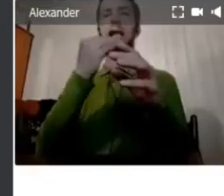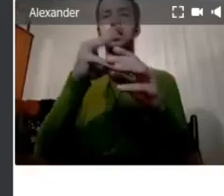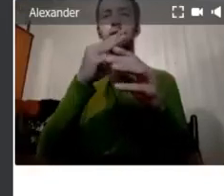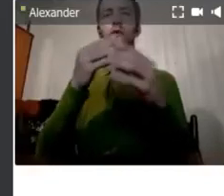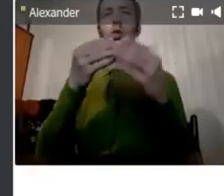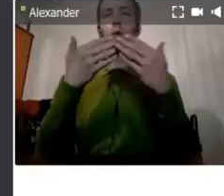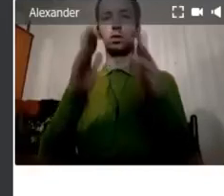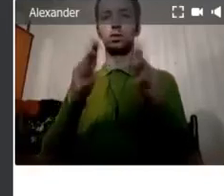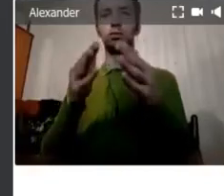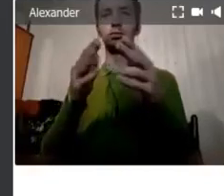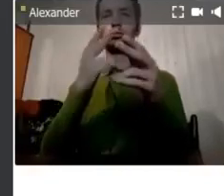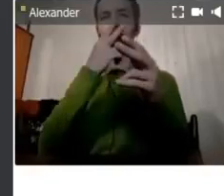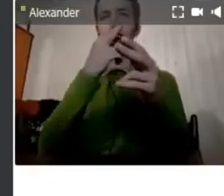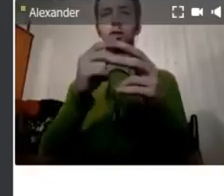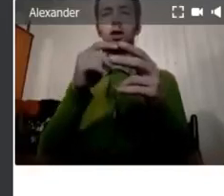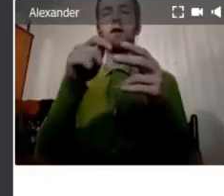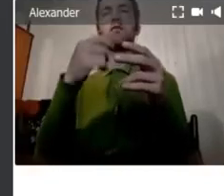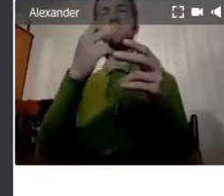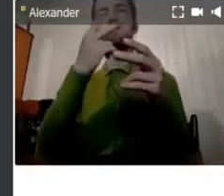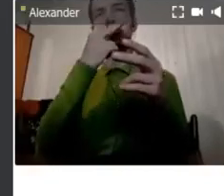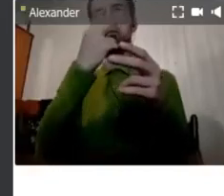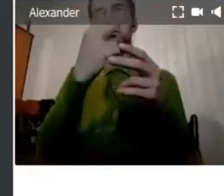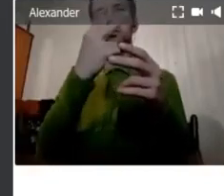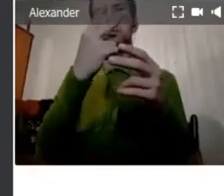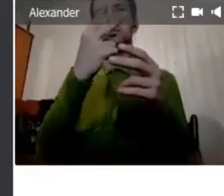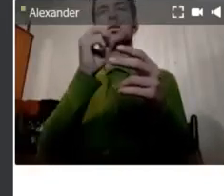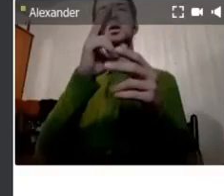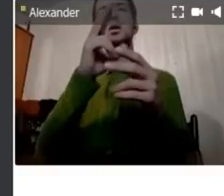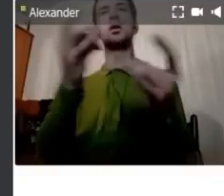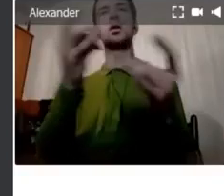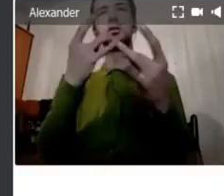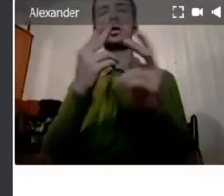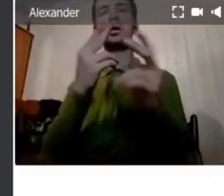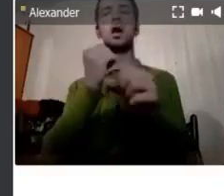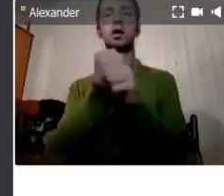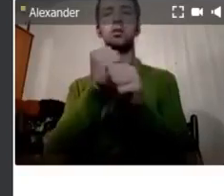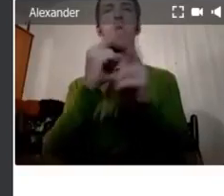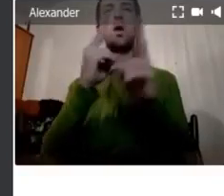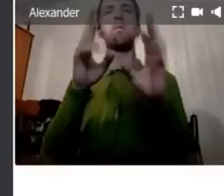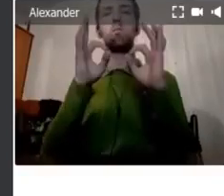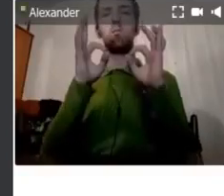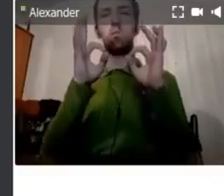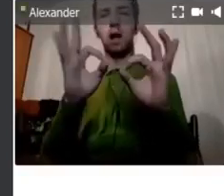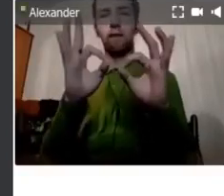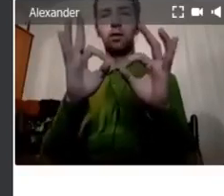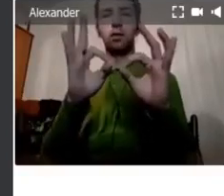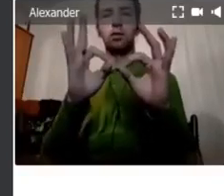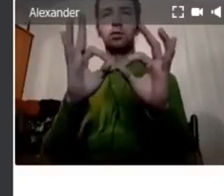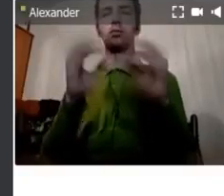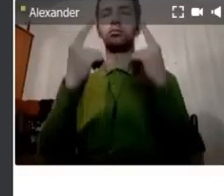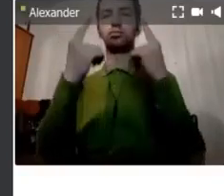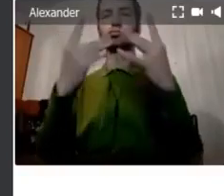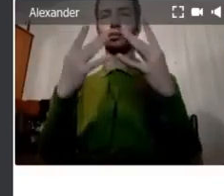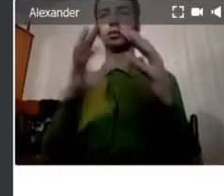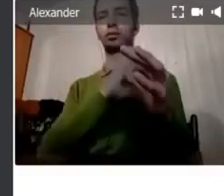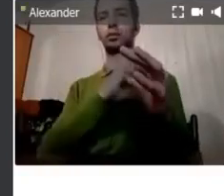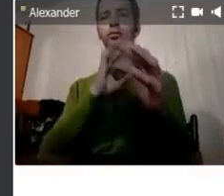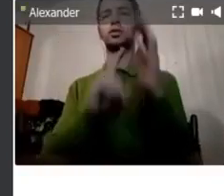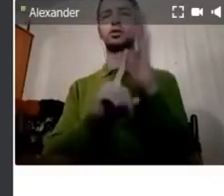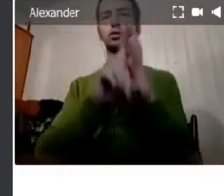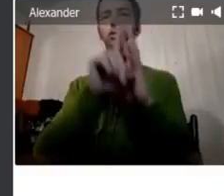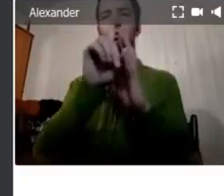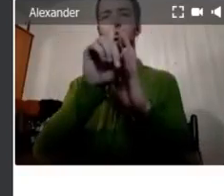теоретики. Да? Вы можете теоретически изучить там все курсы по мотивации, по